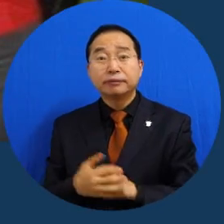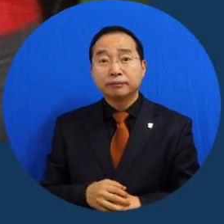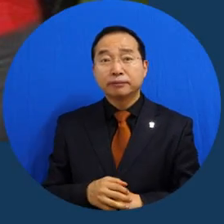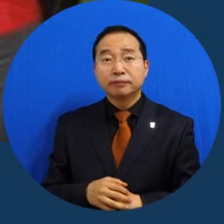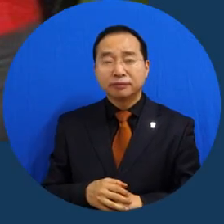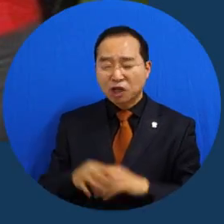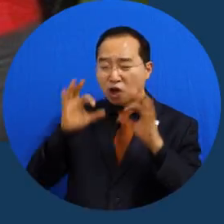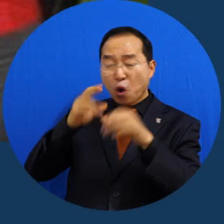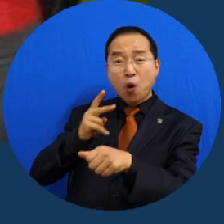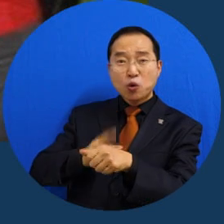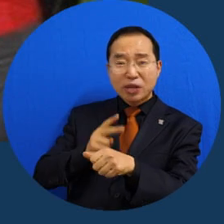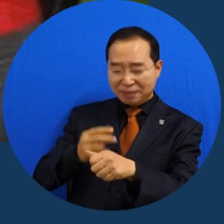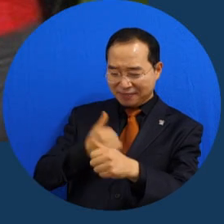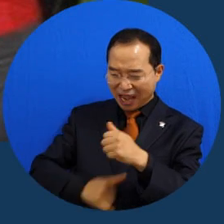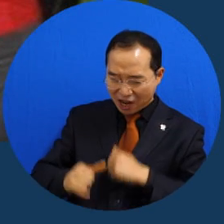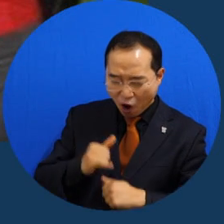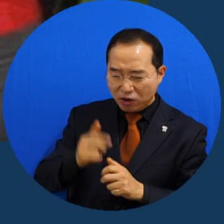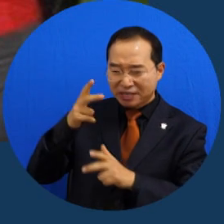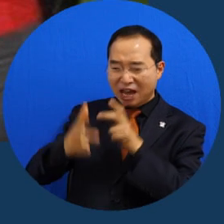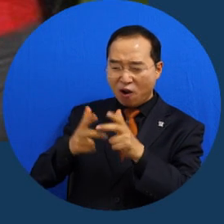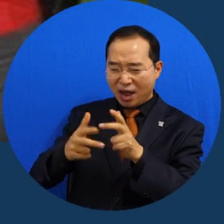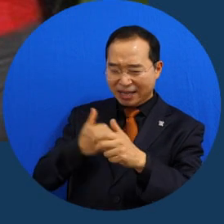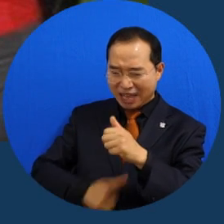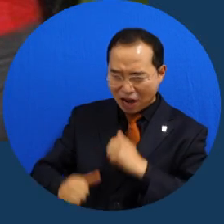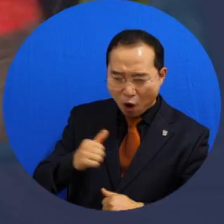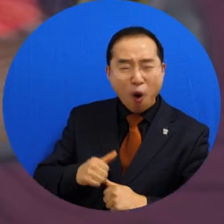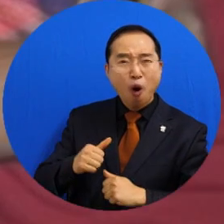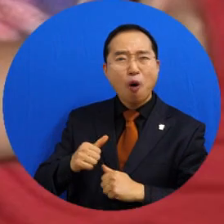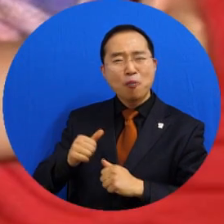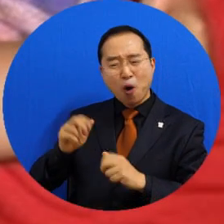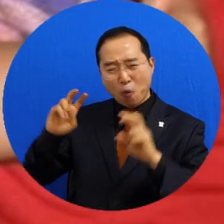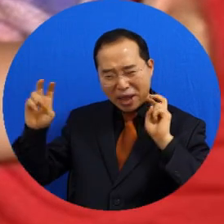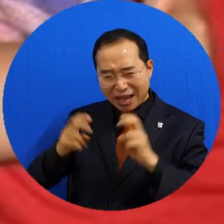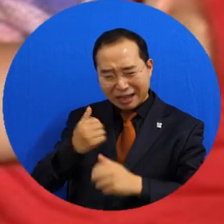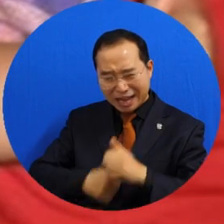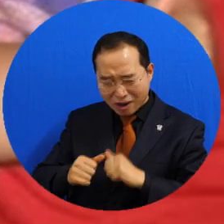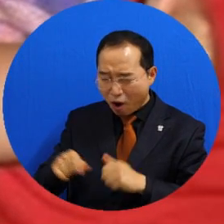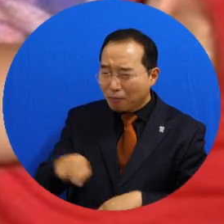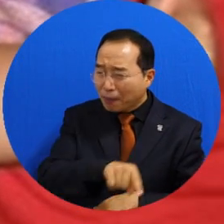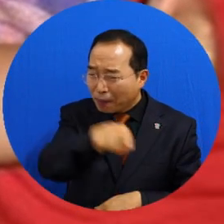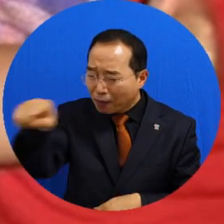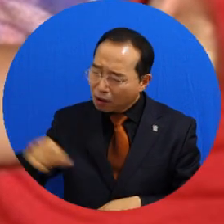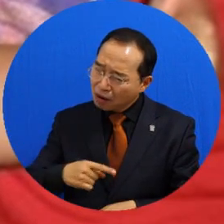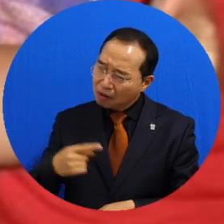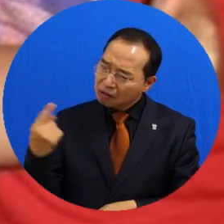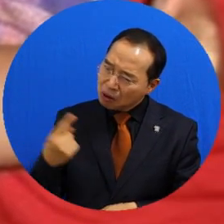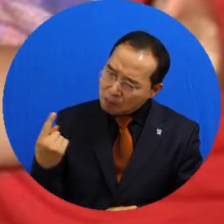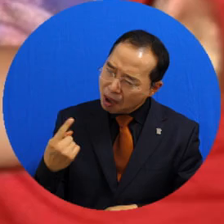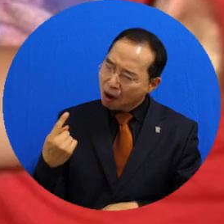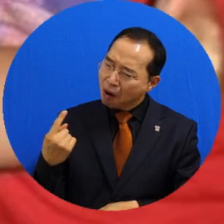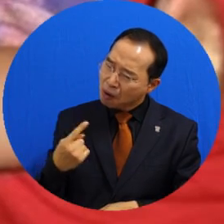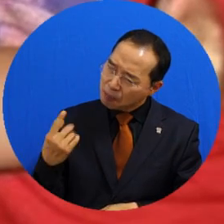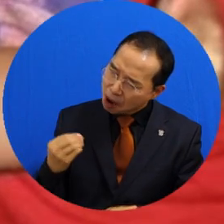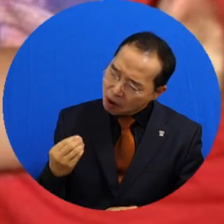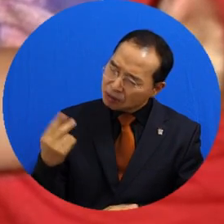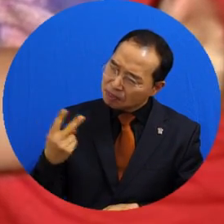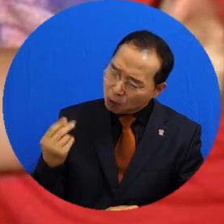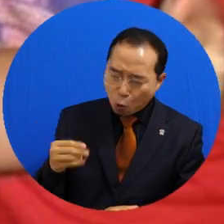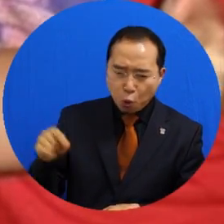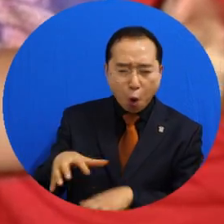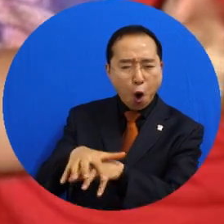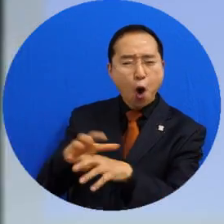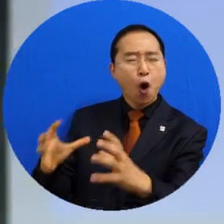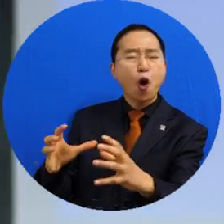자녀들, 그리고 사업가 자녀들, 그리고 주재원 자녀들 등등등이 모여서 몇천 명의 규모의 한인 커뮤니티가